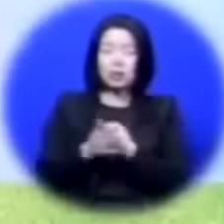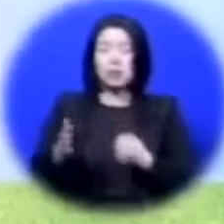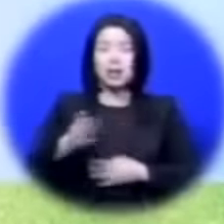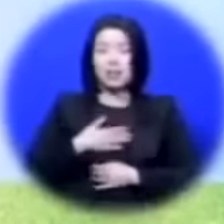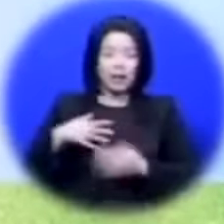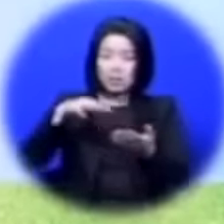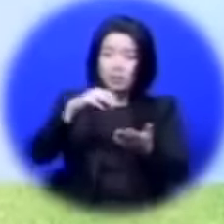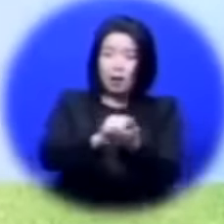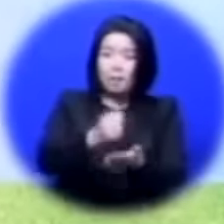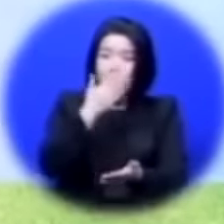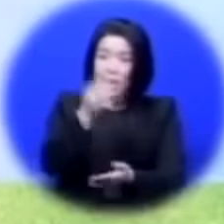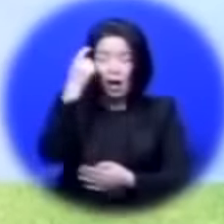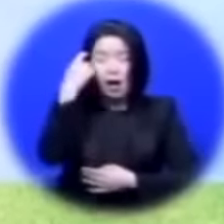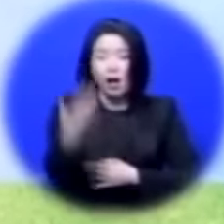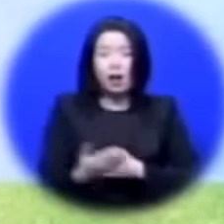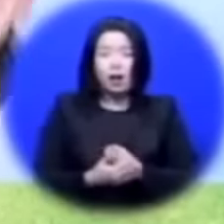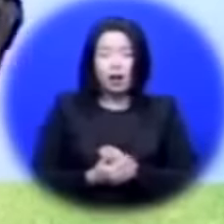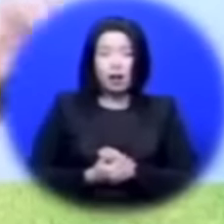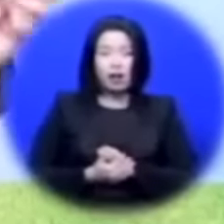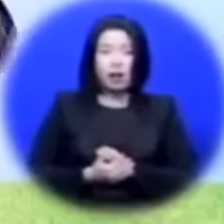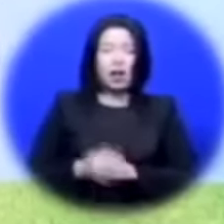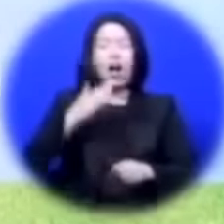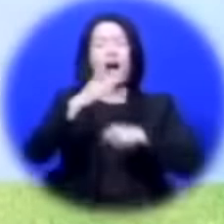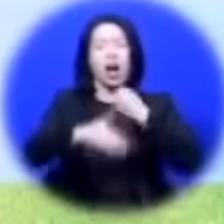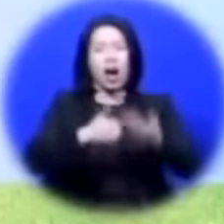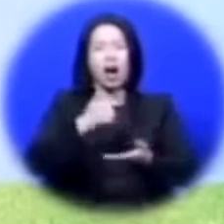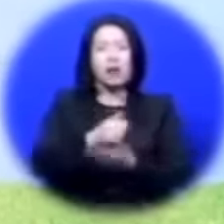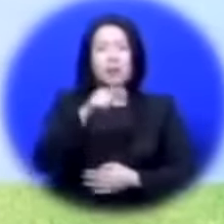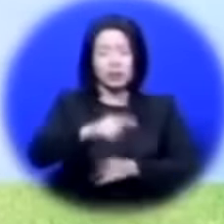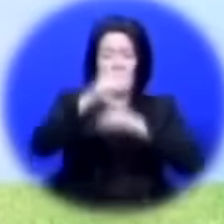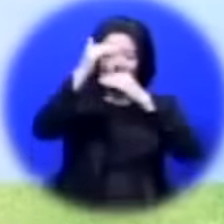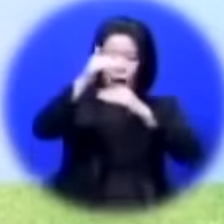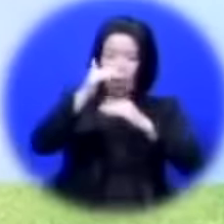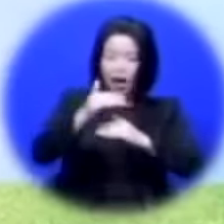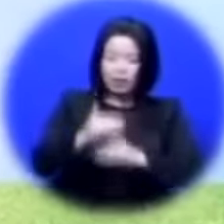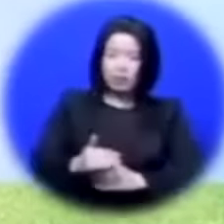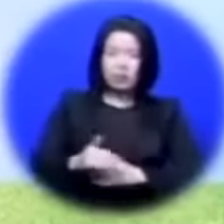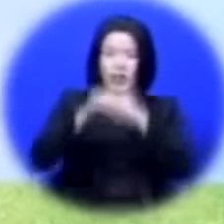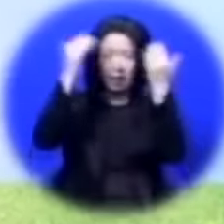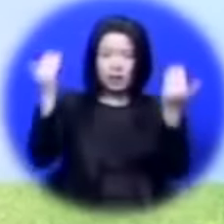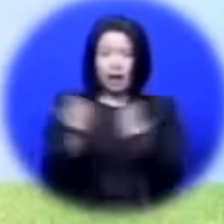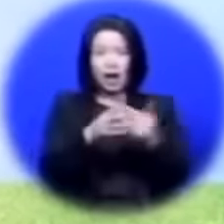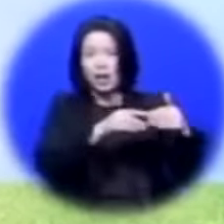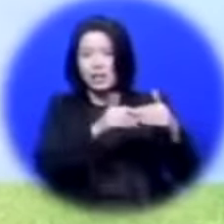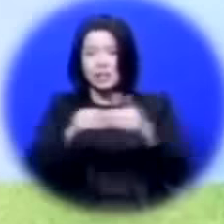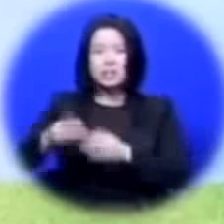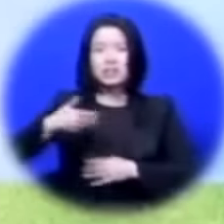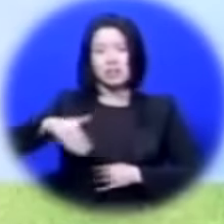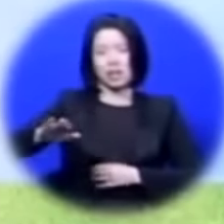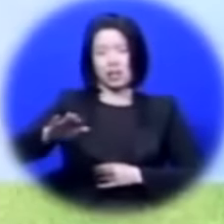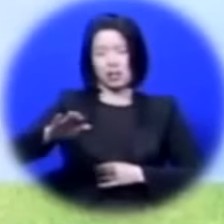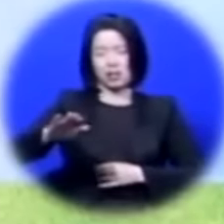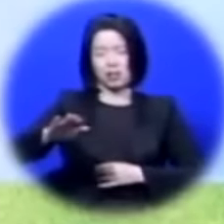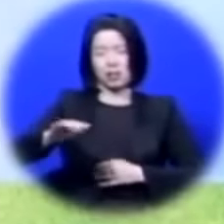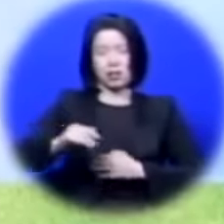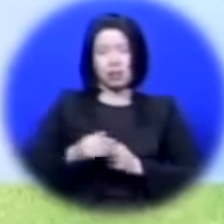만하면 되는 겁니까 하나님이 그 과정을 다이 이끌어 가신다는 거죠 다윗 보고